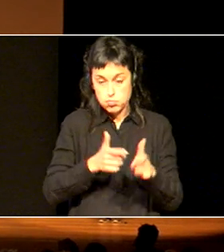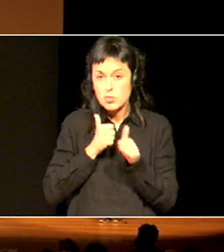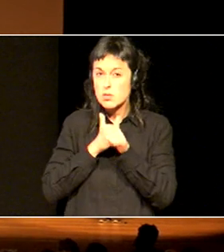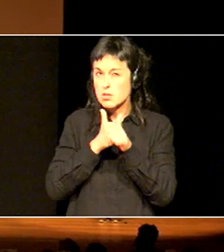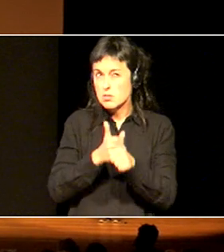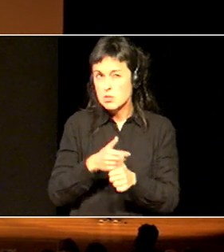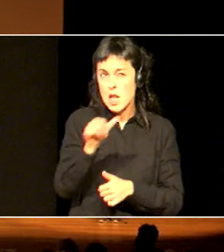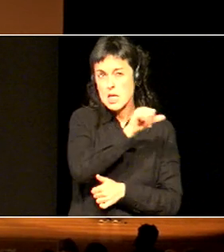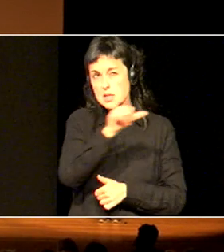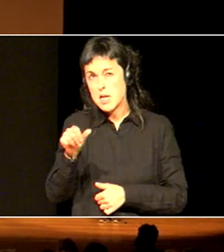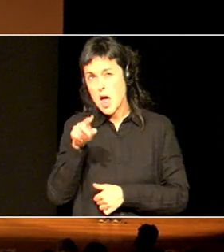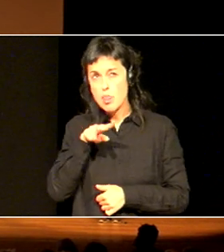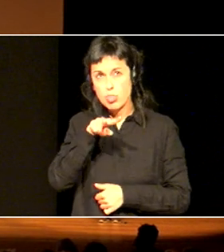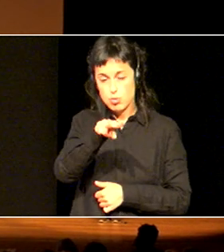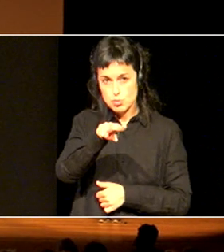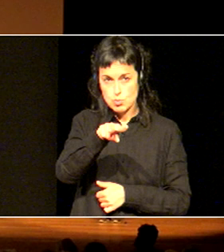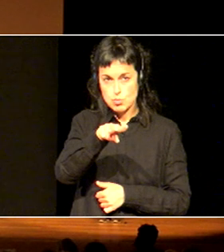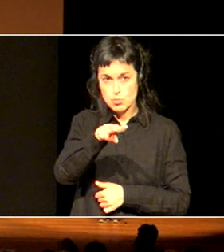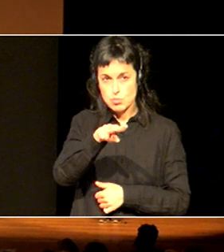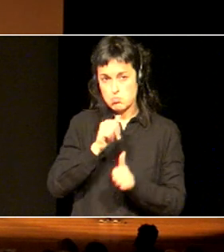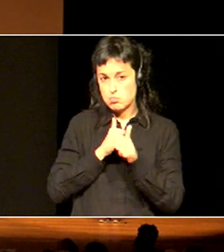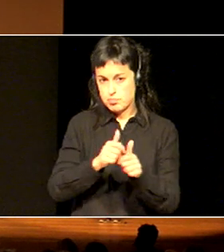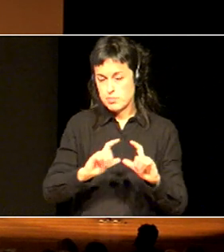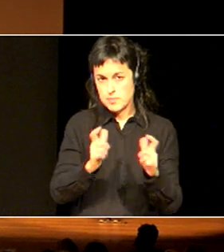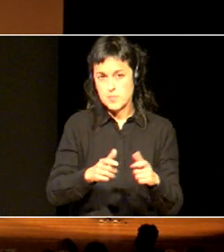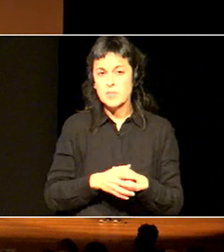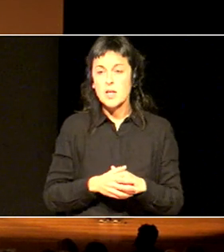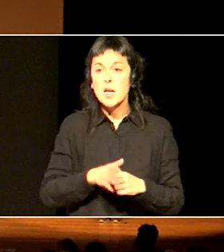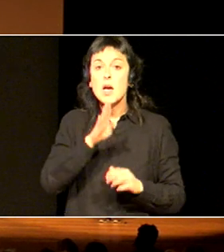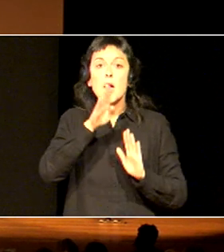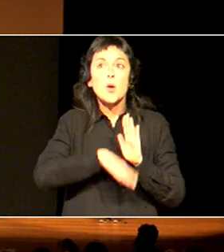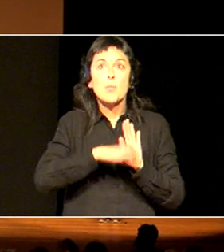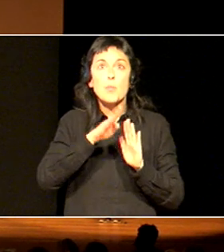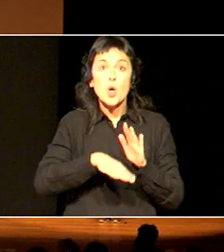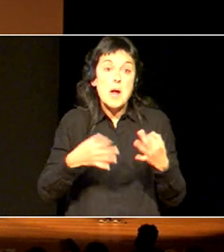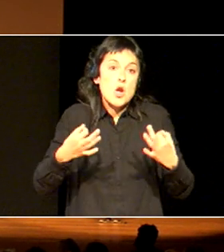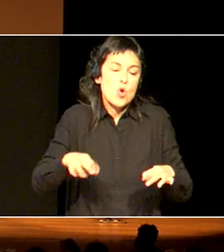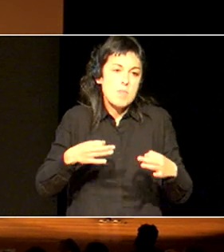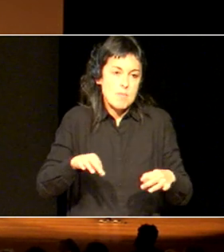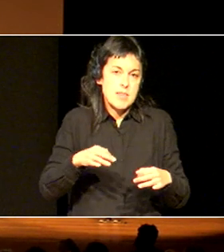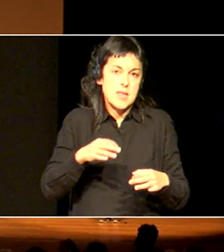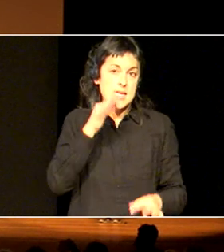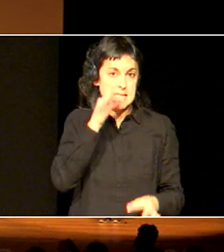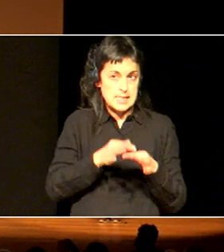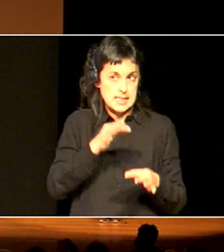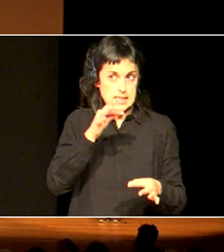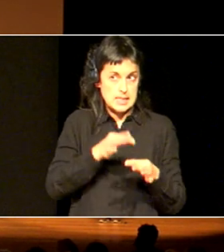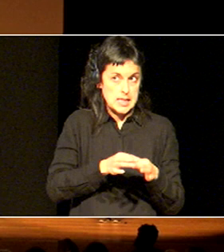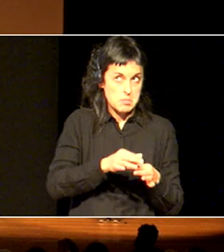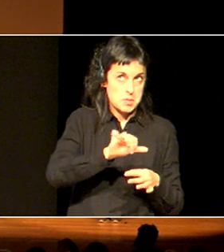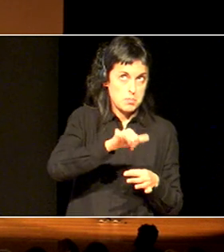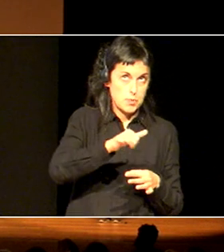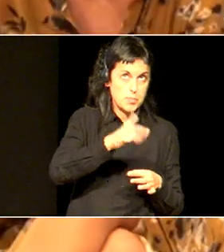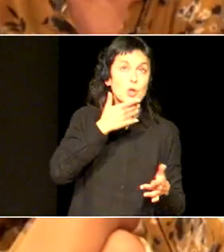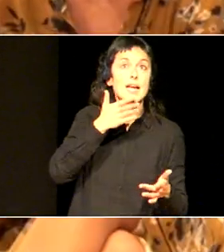astean 2 zaio. Programa, prinsipioz, irailean, ja onartuta izaten dien, ekainan egiten